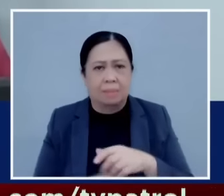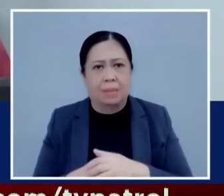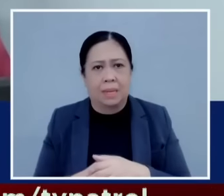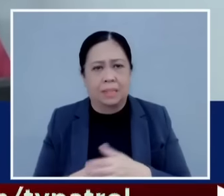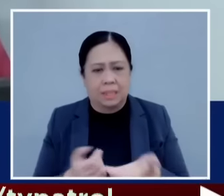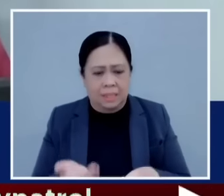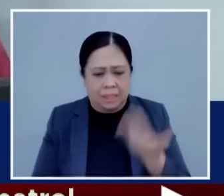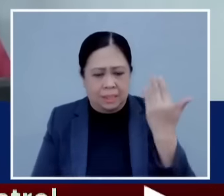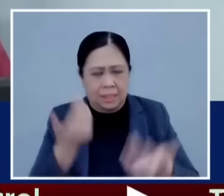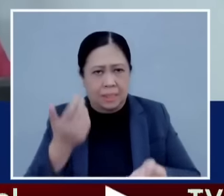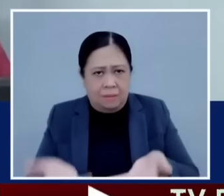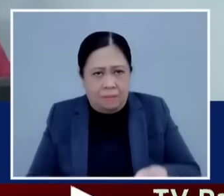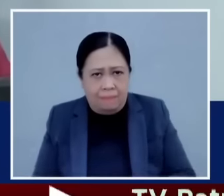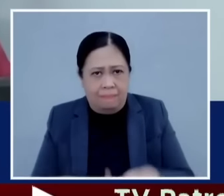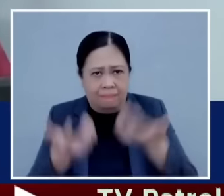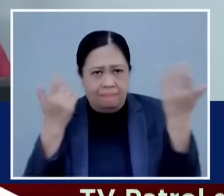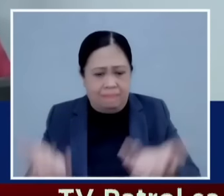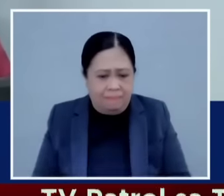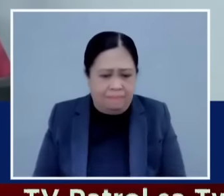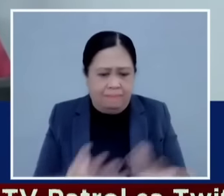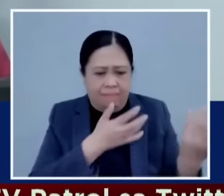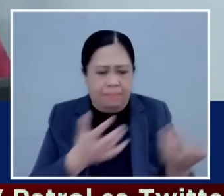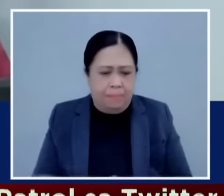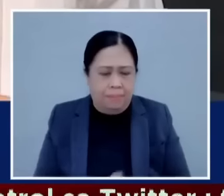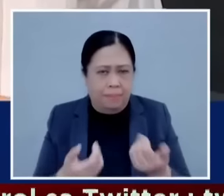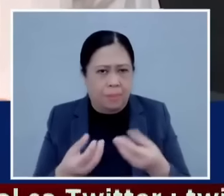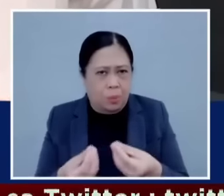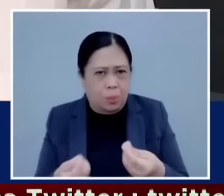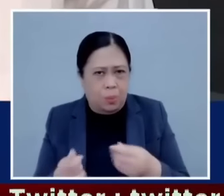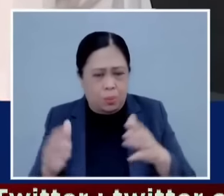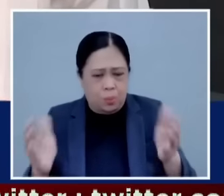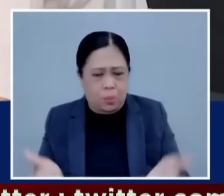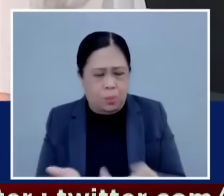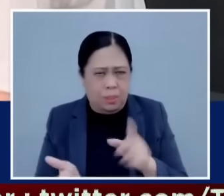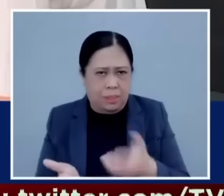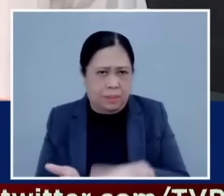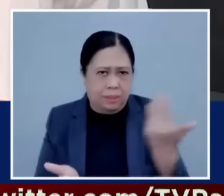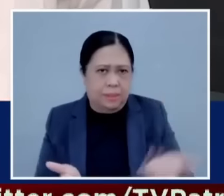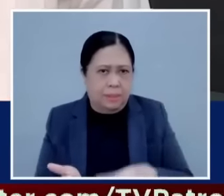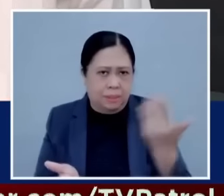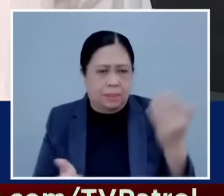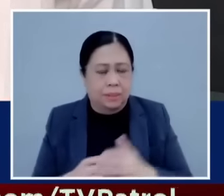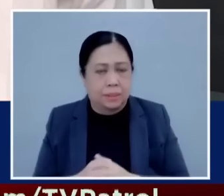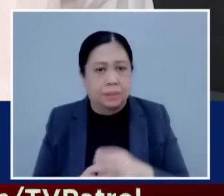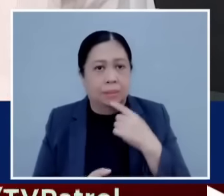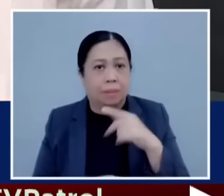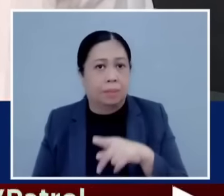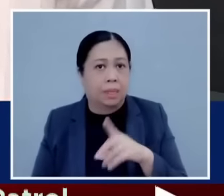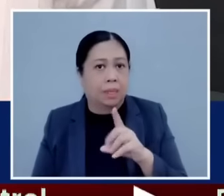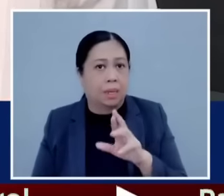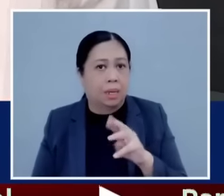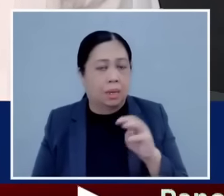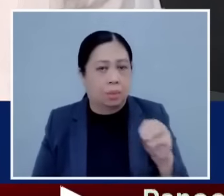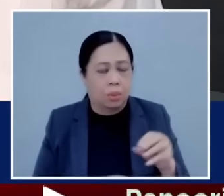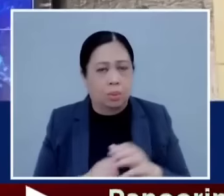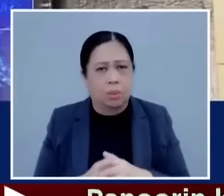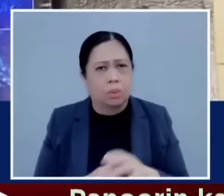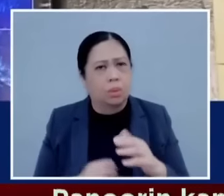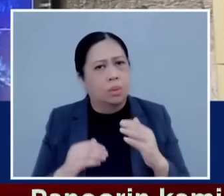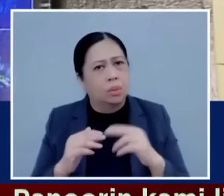madisilt, dapat matanggal yung malaking accretion. Ayon naman sa Davao del Norte PDRMO, umabot sa